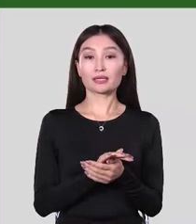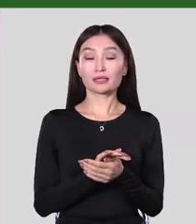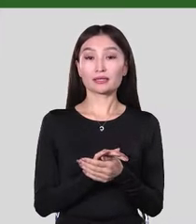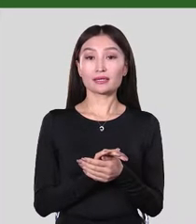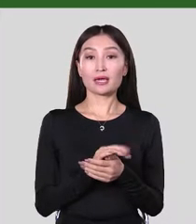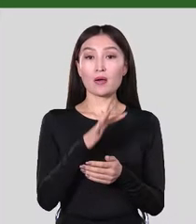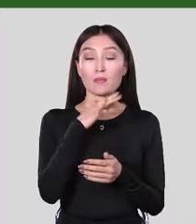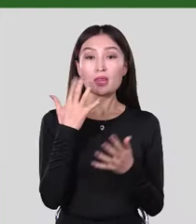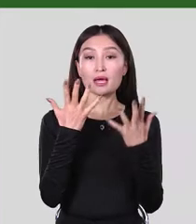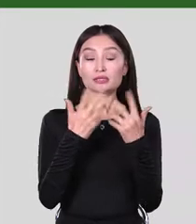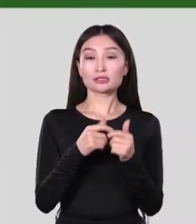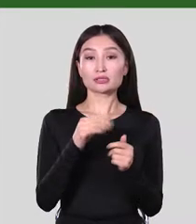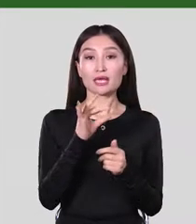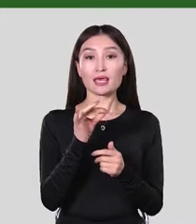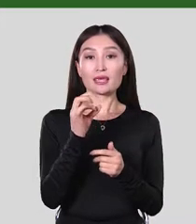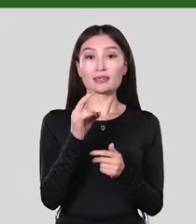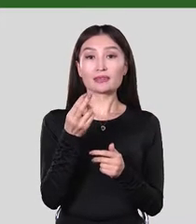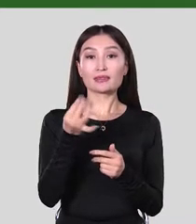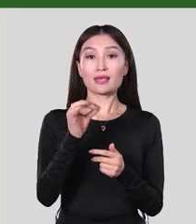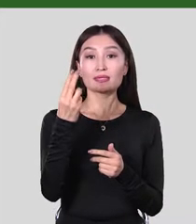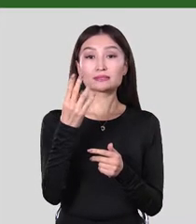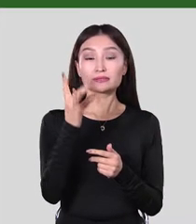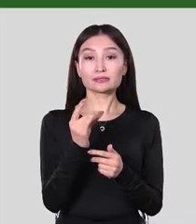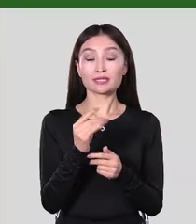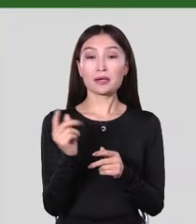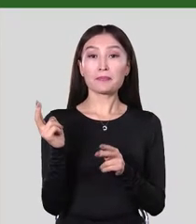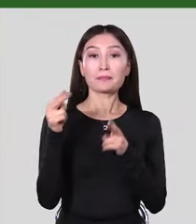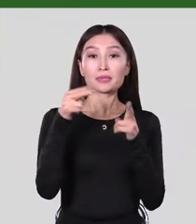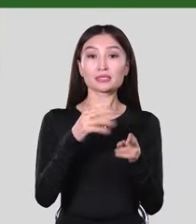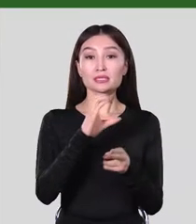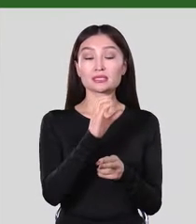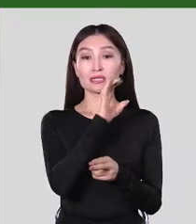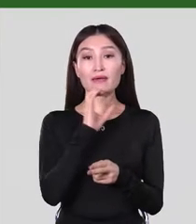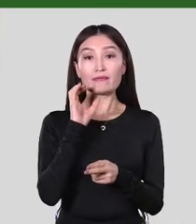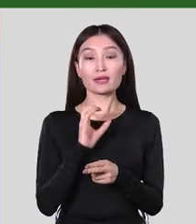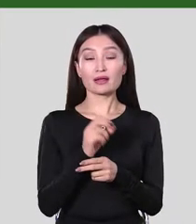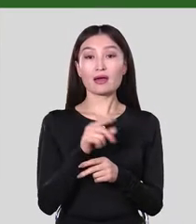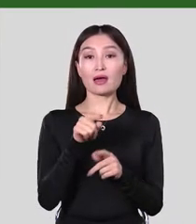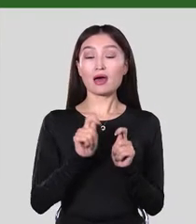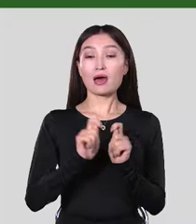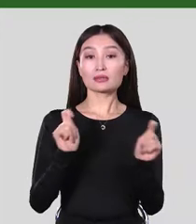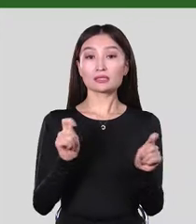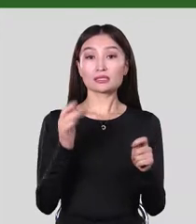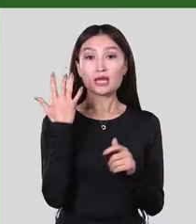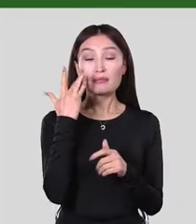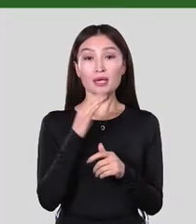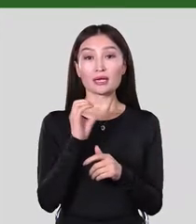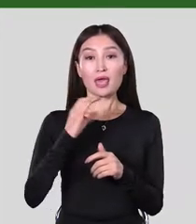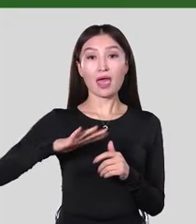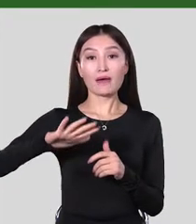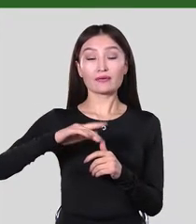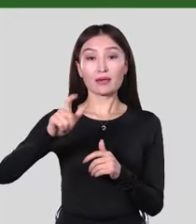Итак, многочисленные индейские племена пришли в Южную Америку с севера. К моменту открытия Америки